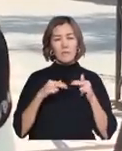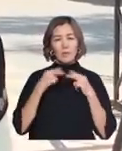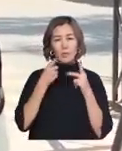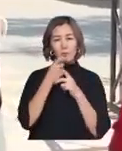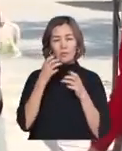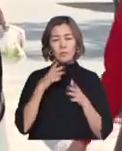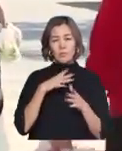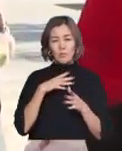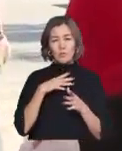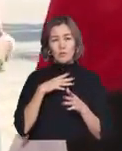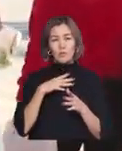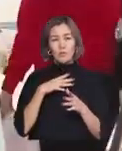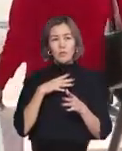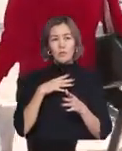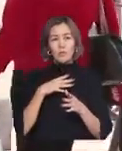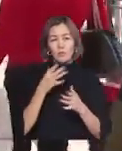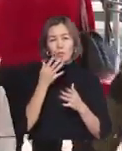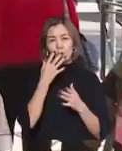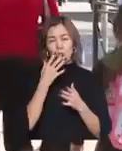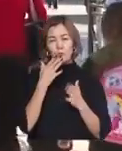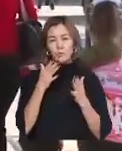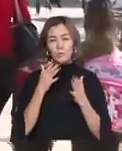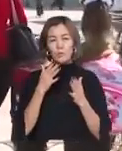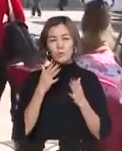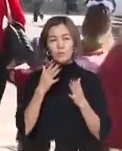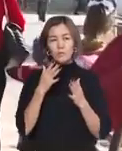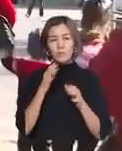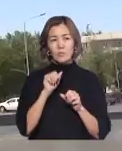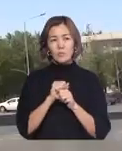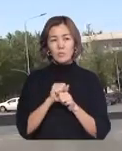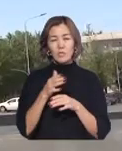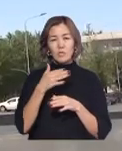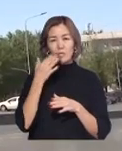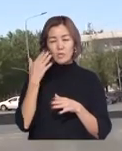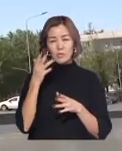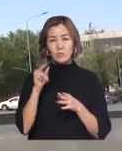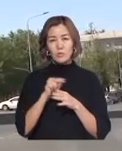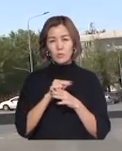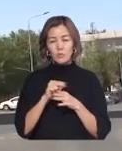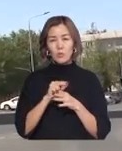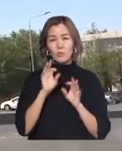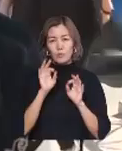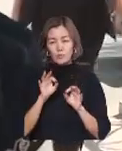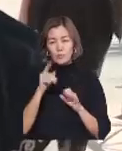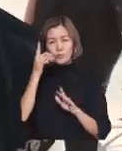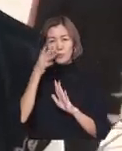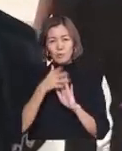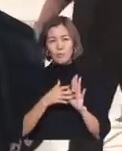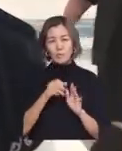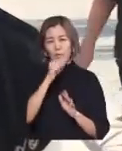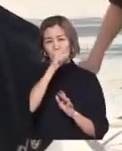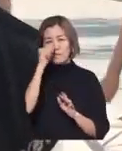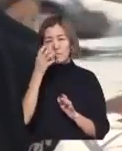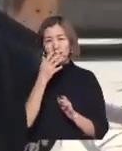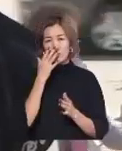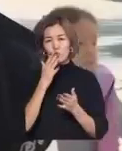болды, бойлердарды қостық. Енді ондай жұмыстар болады ғой жаздың күні. Қыстың күні жылу жақсы. Ыстық су